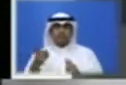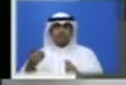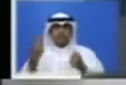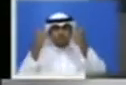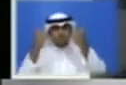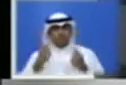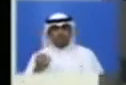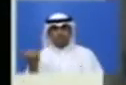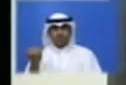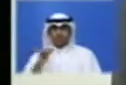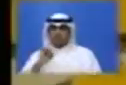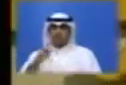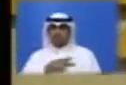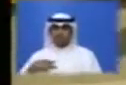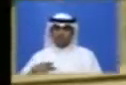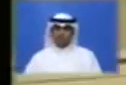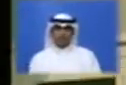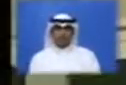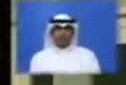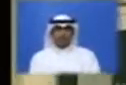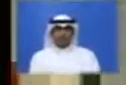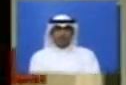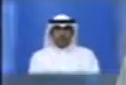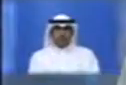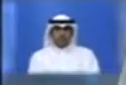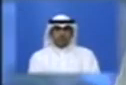به. مروة محرم، تلفزيون دولة الكويت.